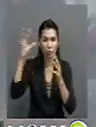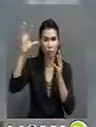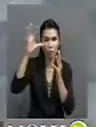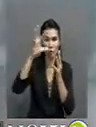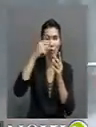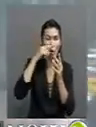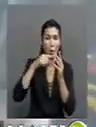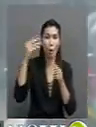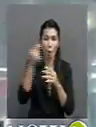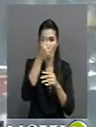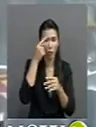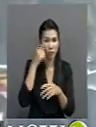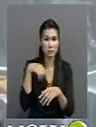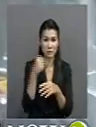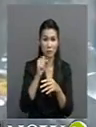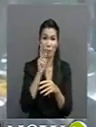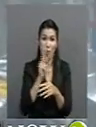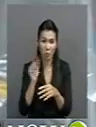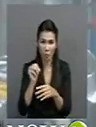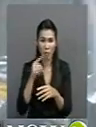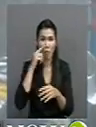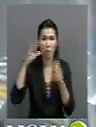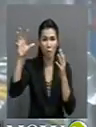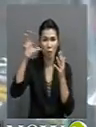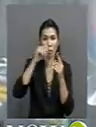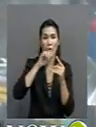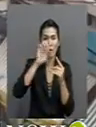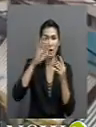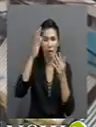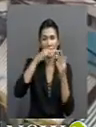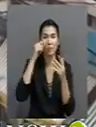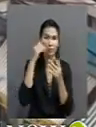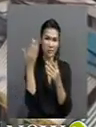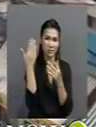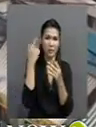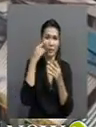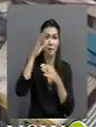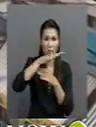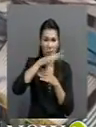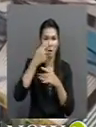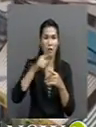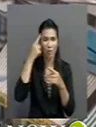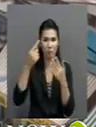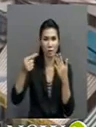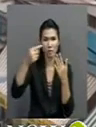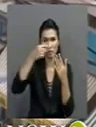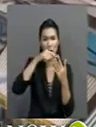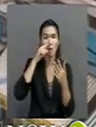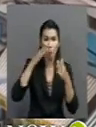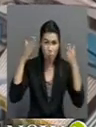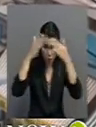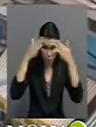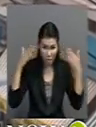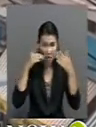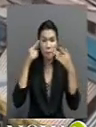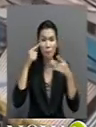วันตกด้วยความเร็ว10กิโลเมตรต่อชั่วโมงพายุนี้เคลื่อนปกคลุมอ่าวตังเกียเมื่อช่วงบ่ายที่ผ่านมาหลังจากนั้นจะเคลื่อนผ่านบริเวณของเวียดนามต